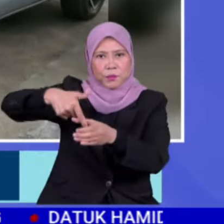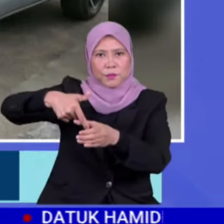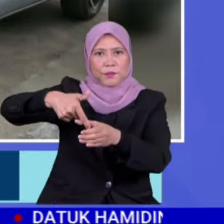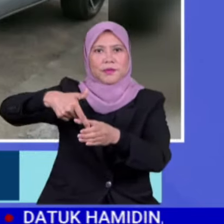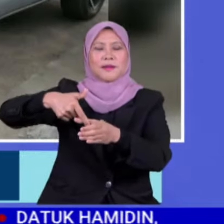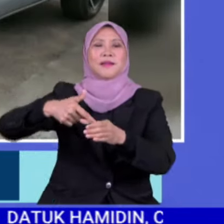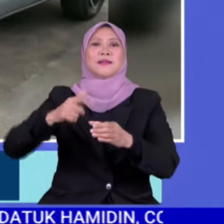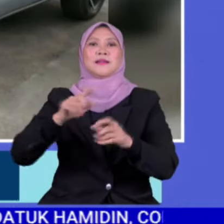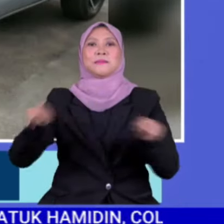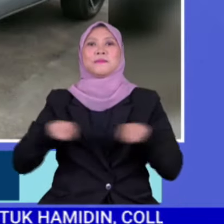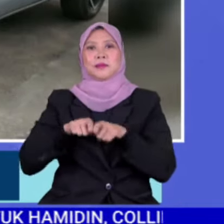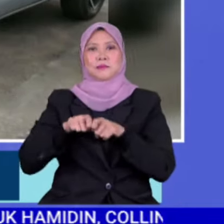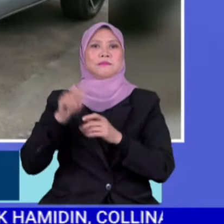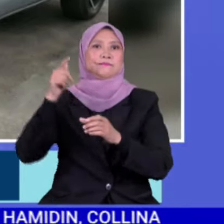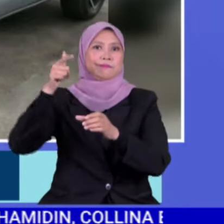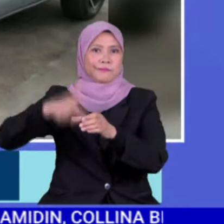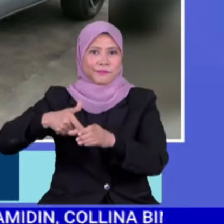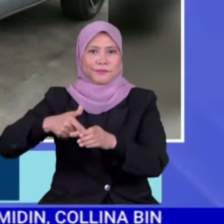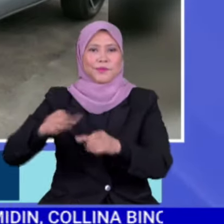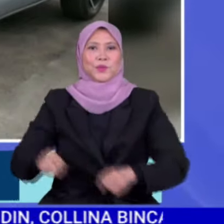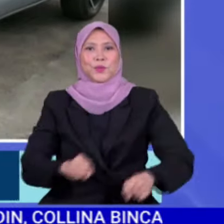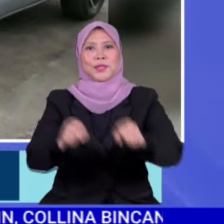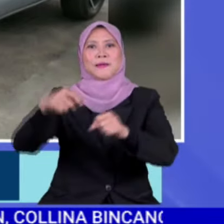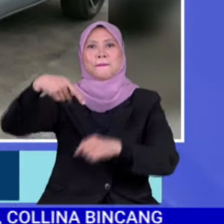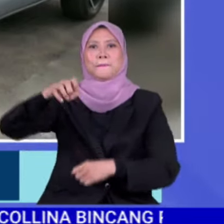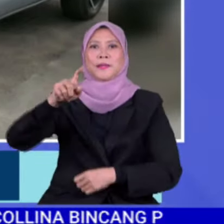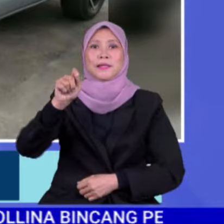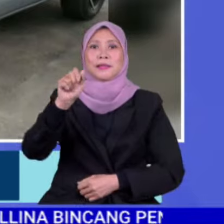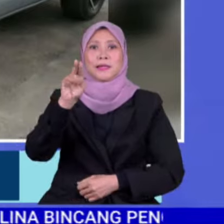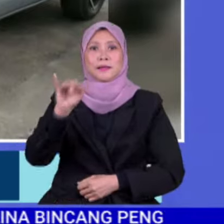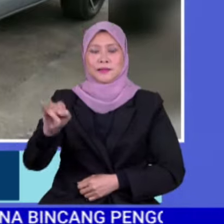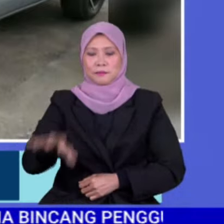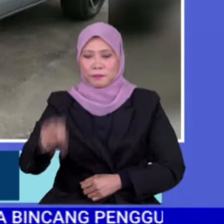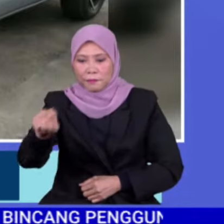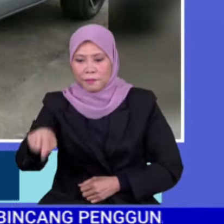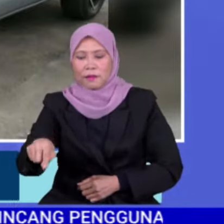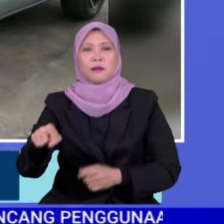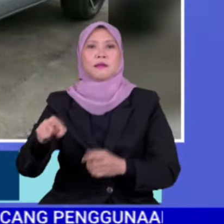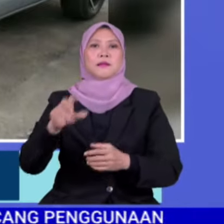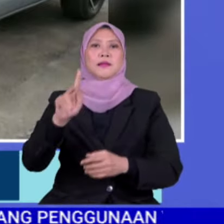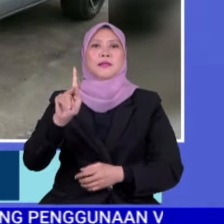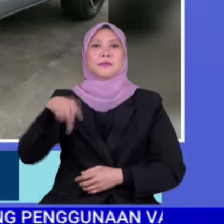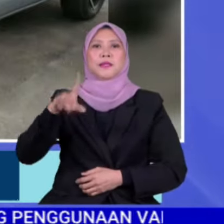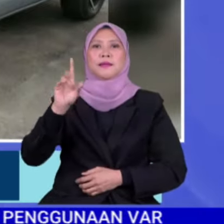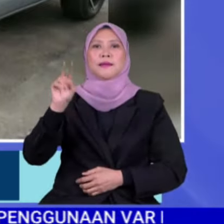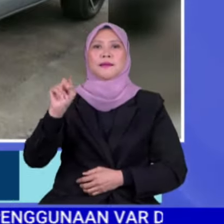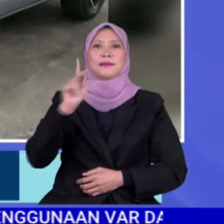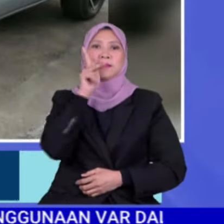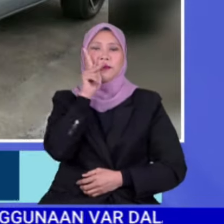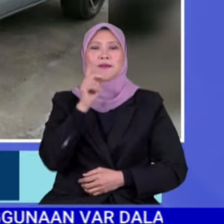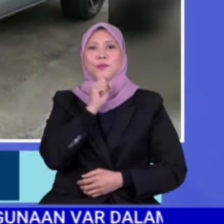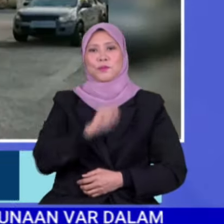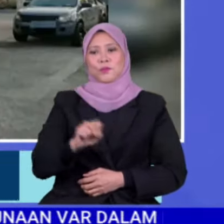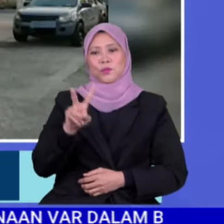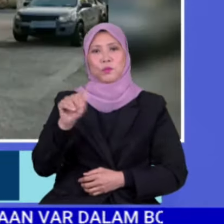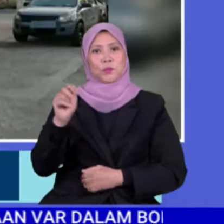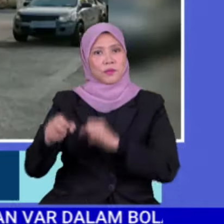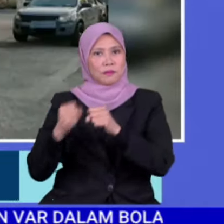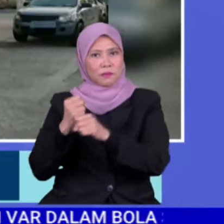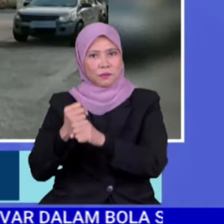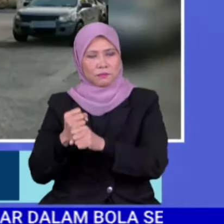diesel di sebuah stesen minyak di Sungai Petani dikesan penguat kuasa KPDN Kedah sebelum suspek berusia 20-an itu